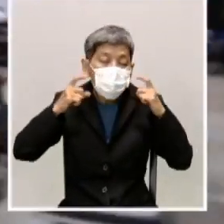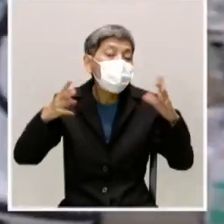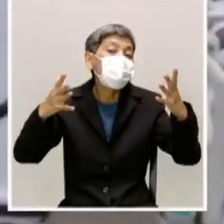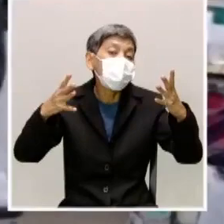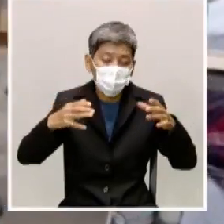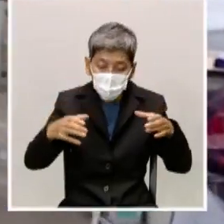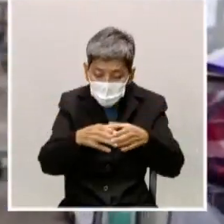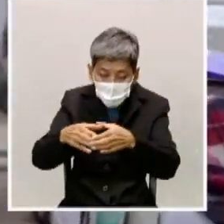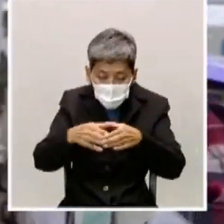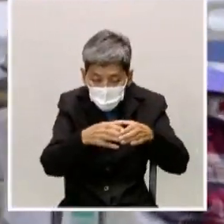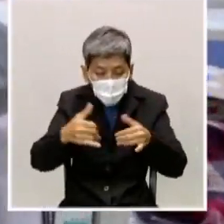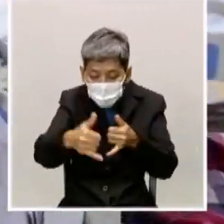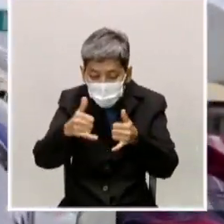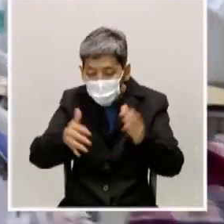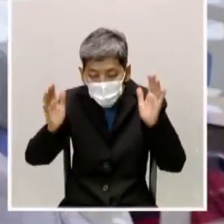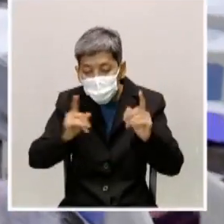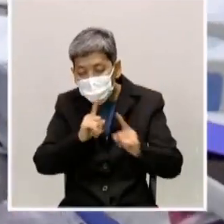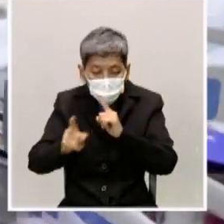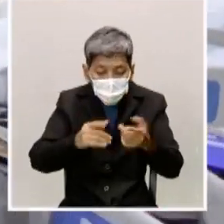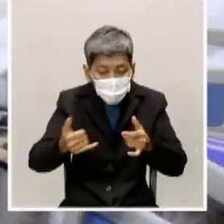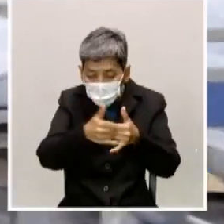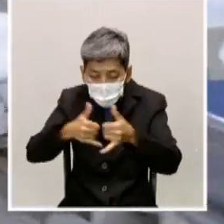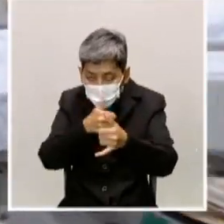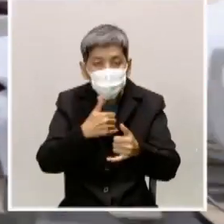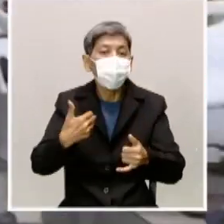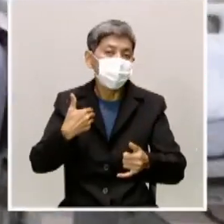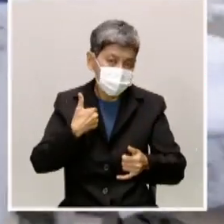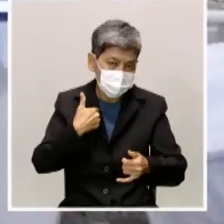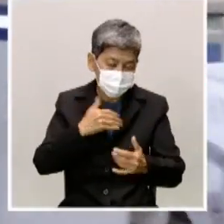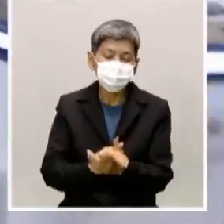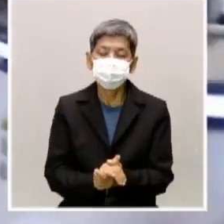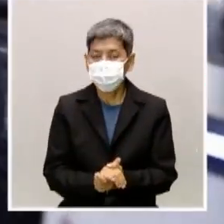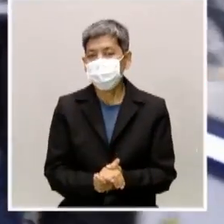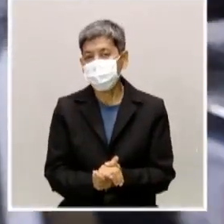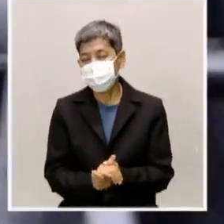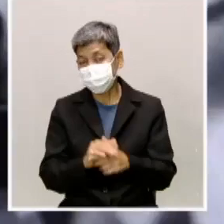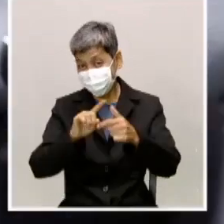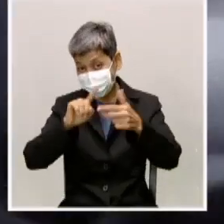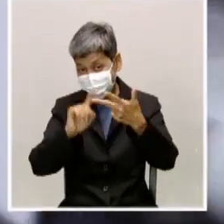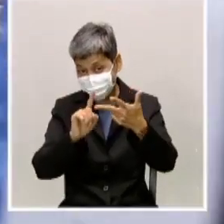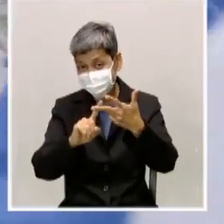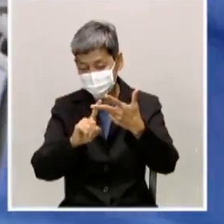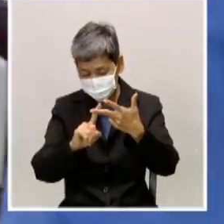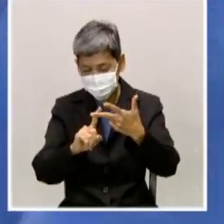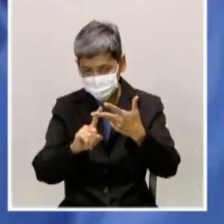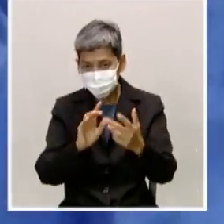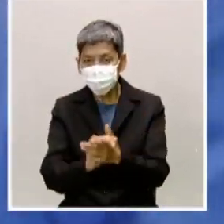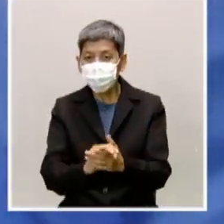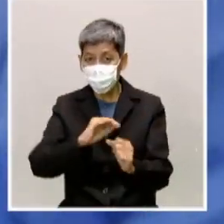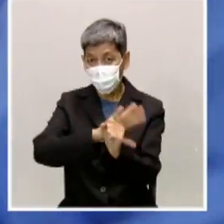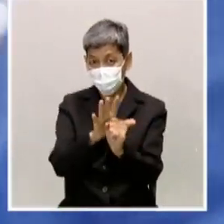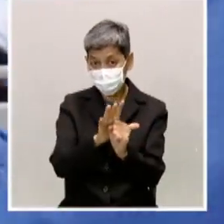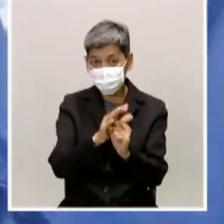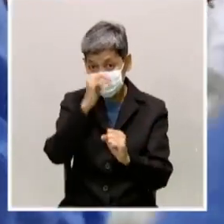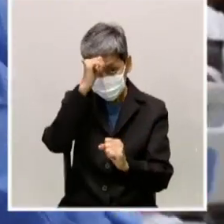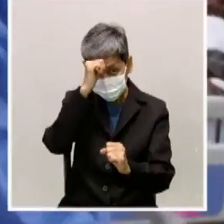ล้วก็อยู่กันอย่างไม่มีการเว้นระยะห่างทางสังคมออกมาให้เห็นเช่นกันนะคะนอกจากนี้อีก1ปัจจัยนอกจากจะโควิดสายพันธุ์เดล